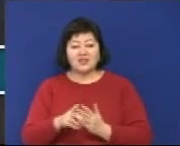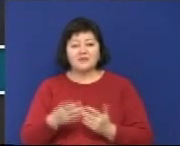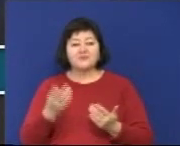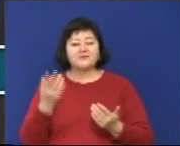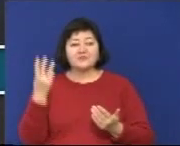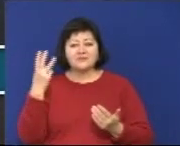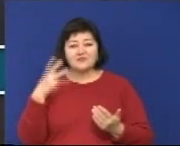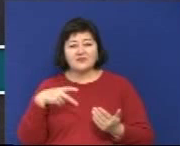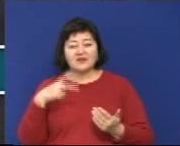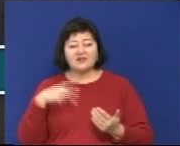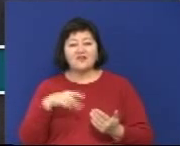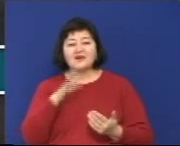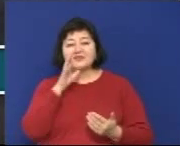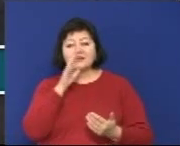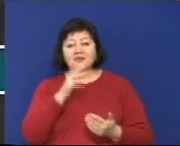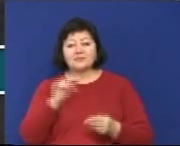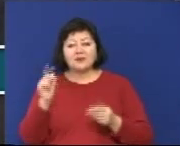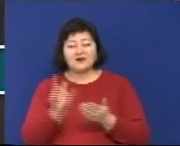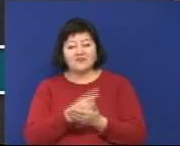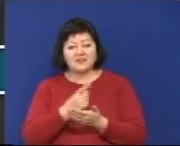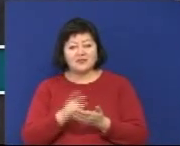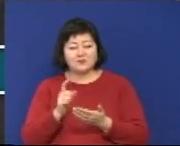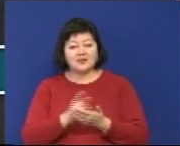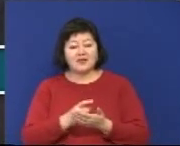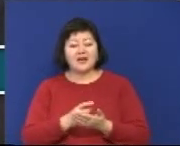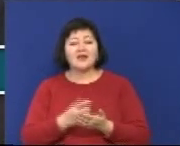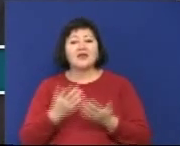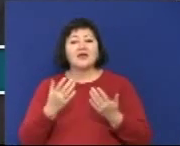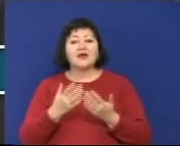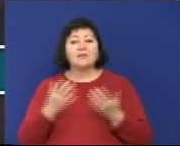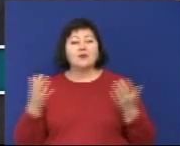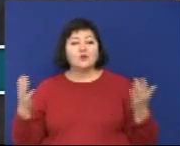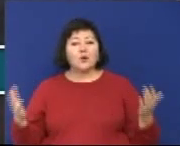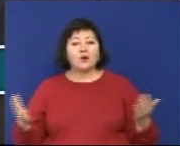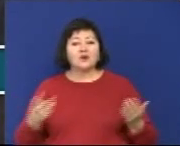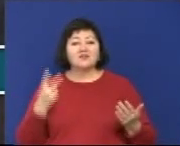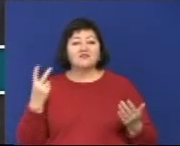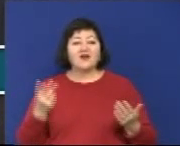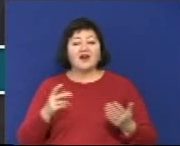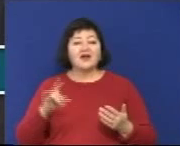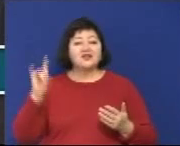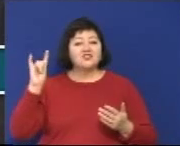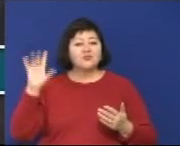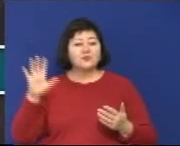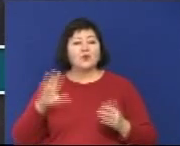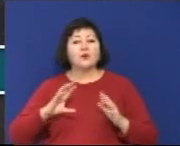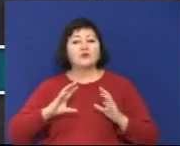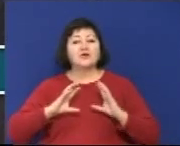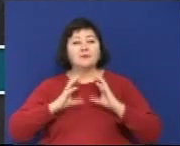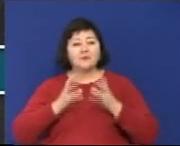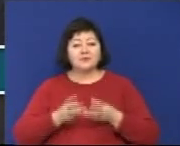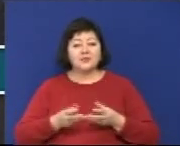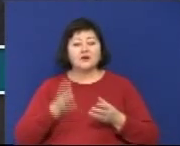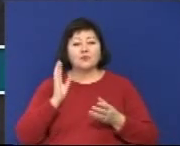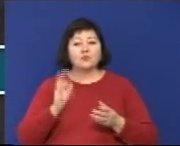За 20 лет мы воспитали целую плеяду спортсменов. Среди них один олимпийский чемпион и два чемпиона мира. Дети видят, как проходят эти соревнования и начинают